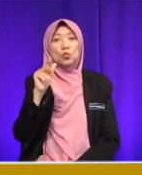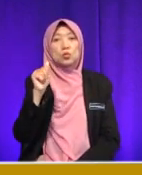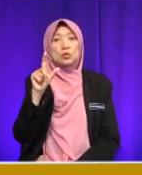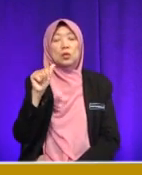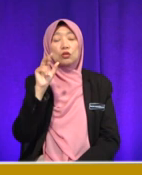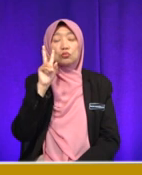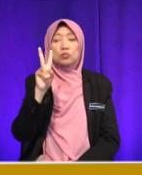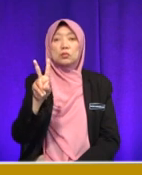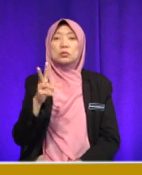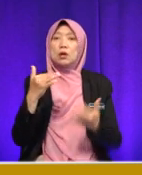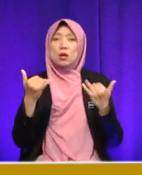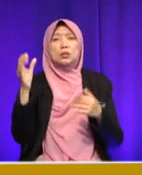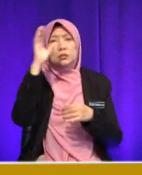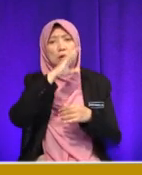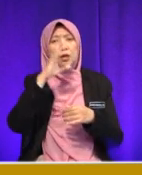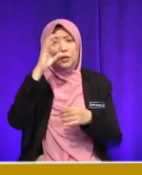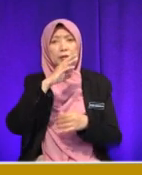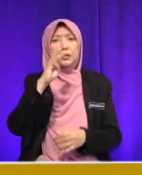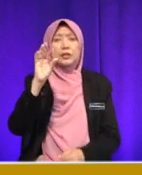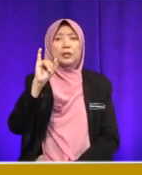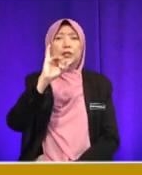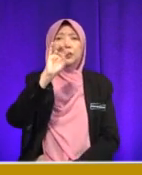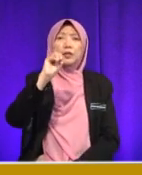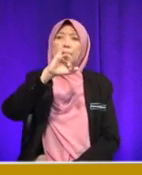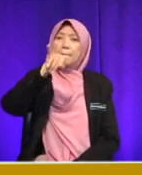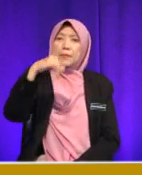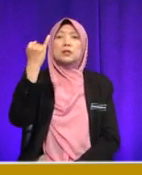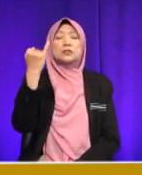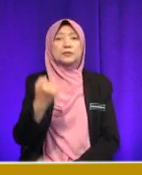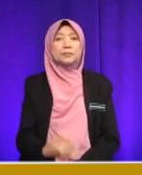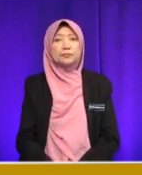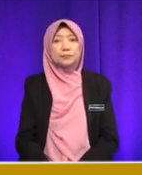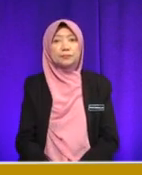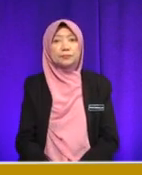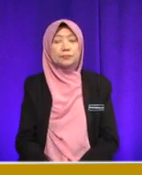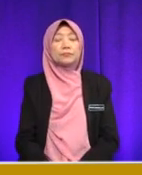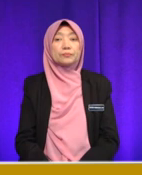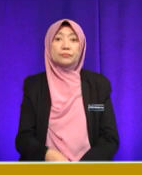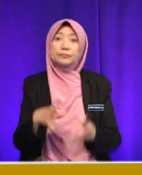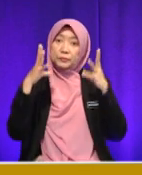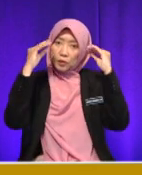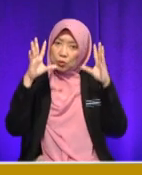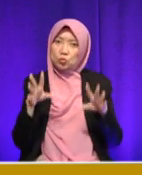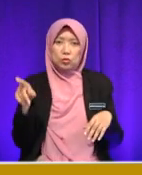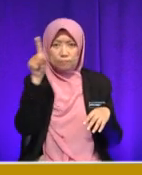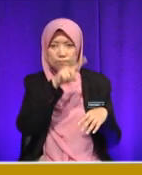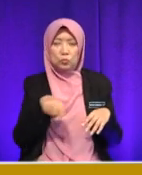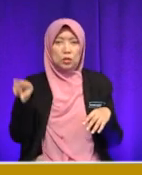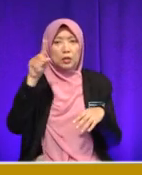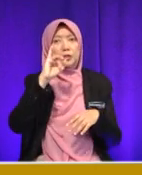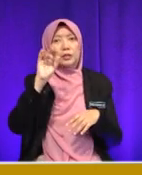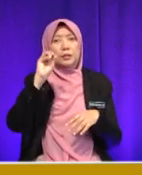image. Di sini anda boleh lihat cikgu bulatkan perkataan tersebut. Image. Cikgu bulatkan perkataan image